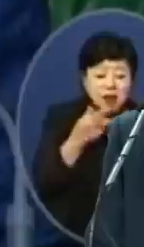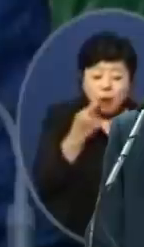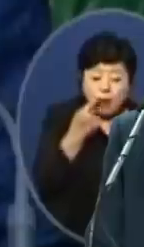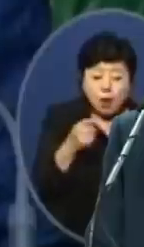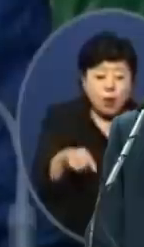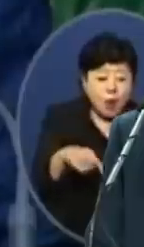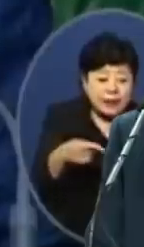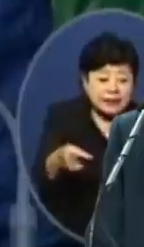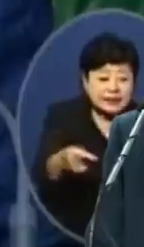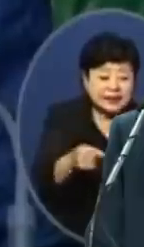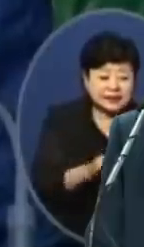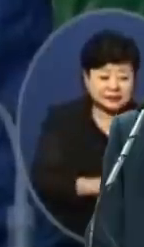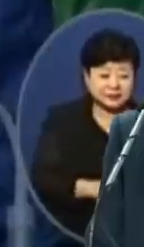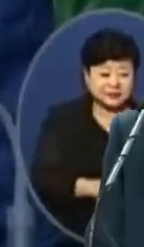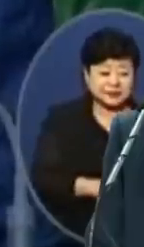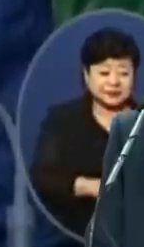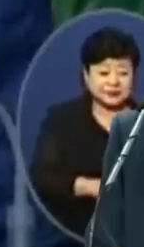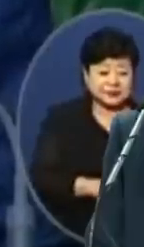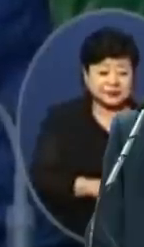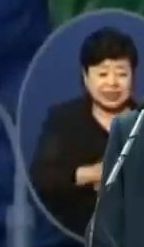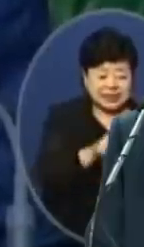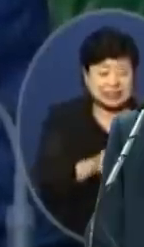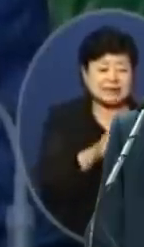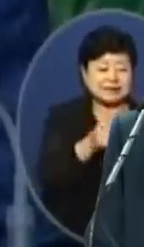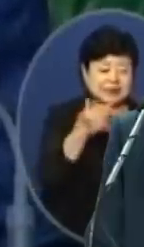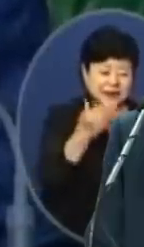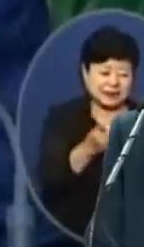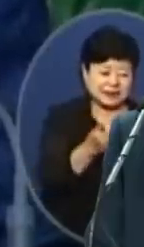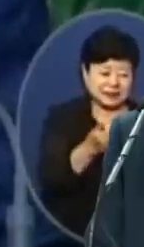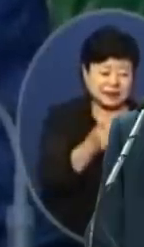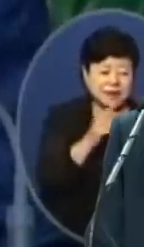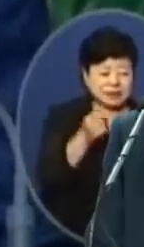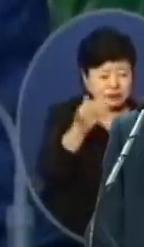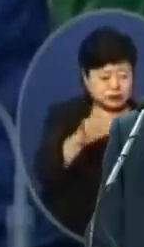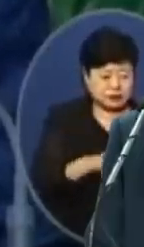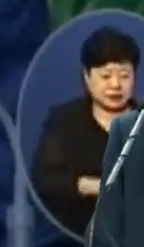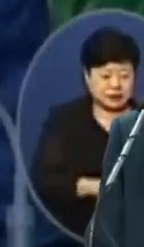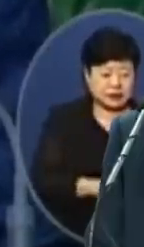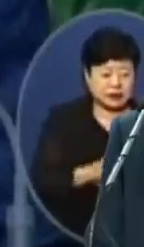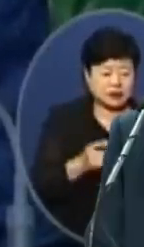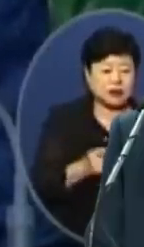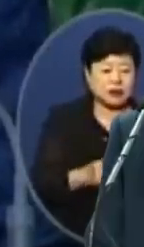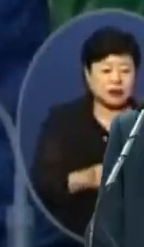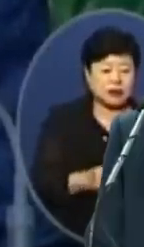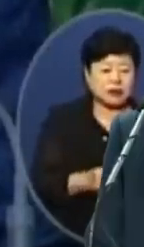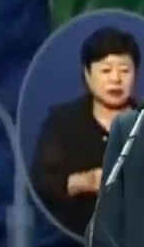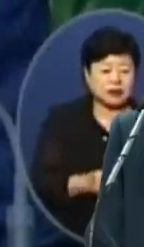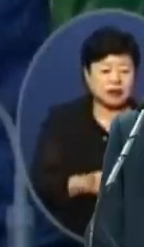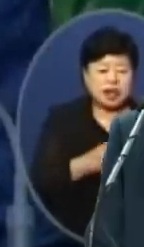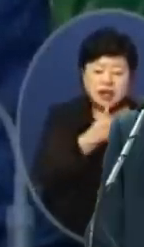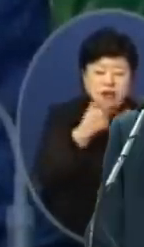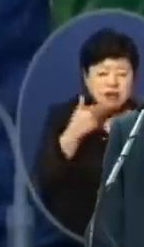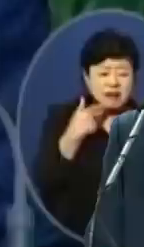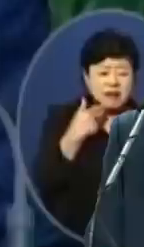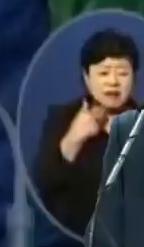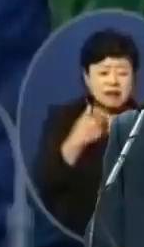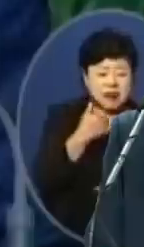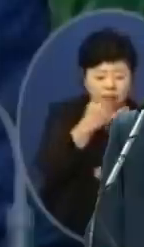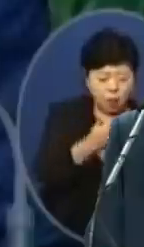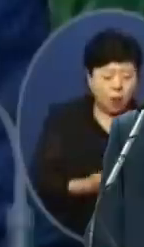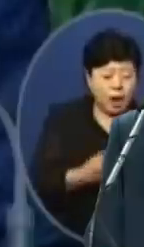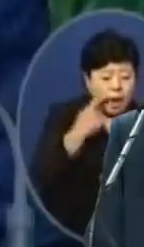갔습니다. 선교사로 가기 위해서 영어 배우러 가다가 하나님께서 말씀하셨습니다. 너는 영국에서 고아의 아버지가